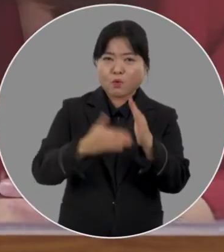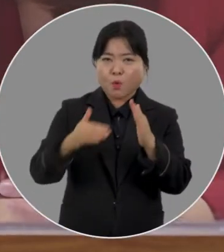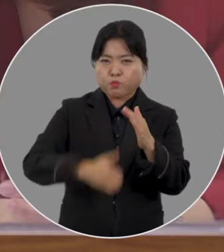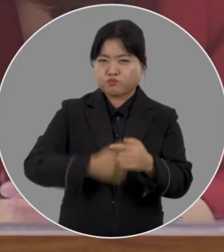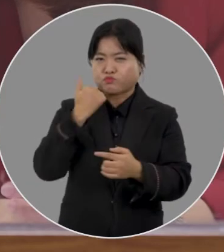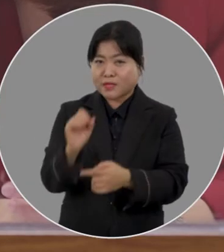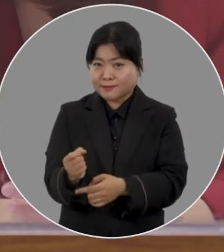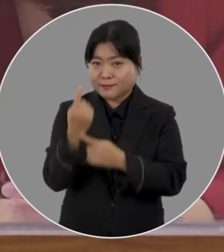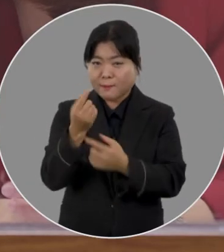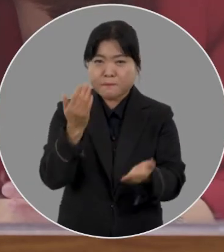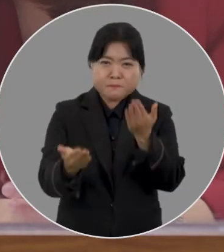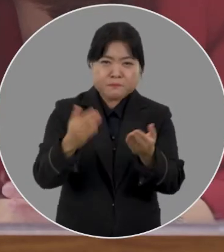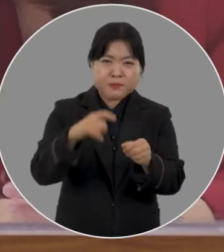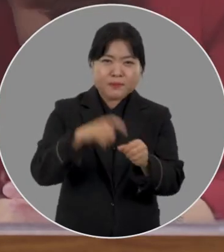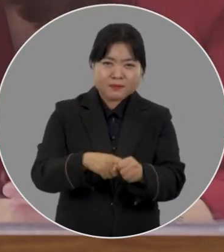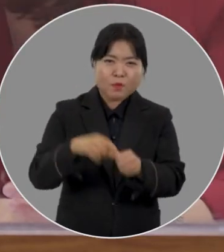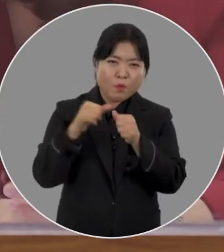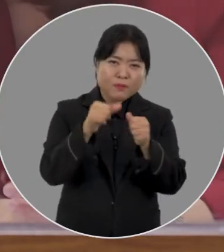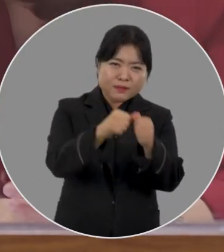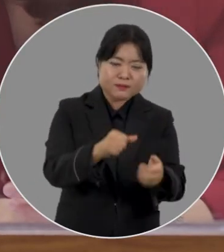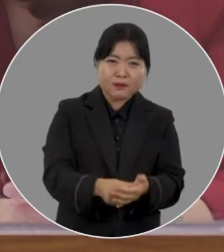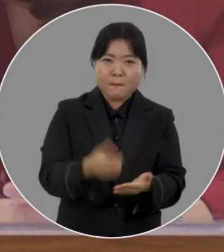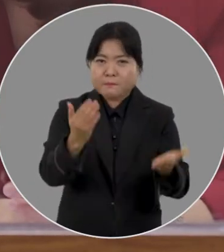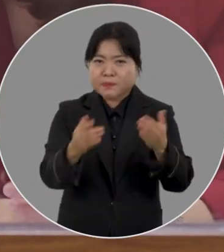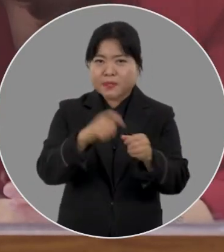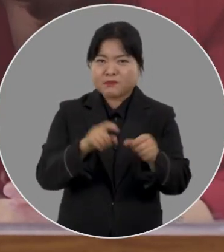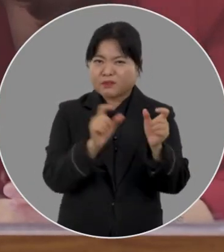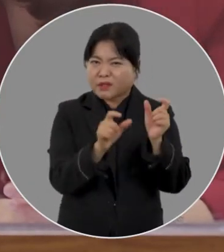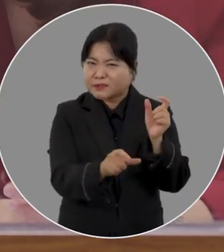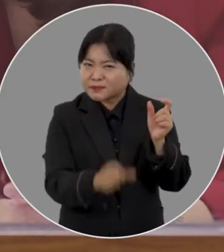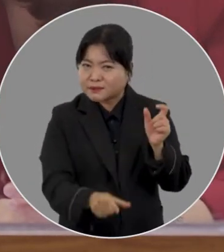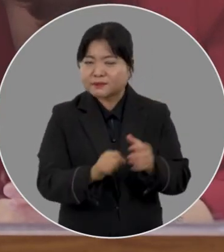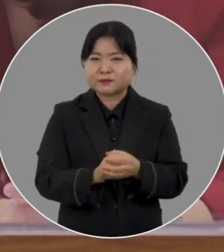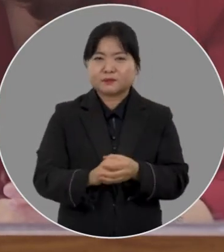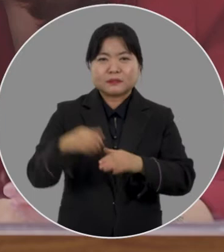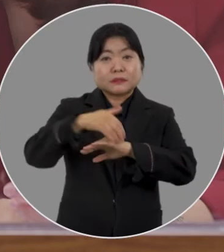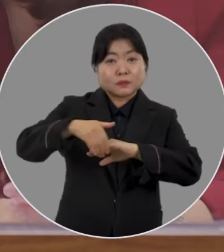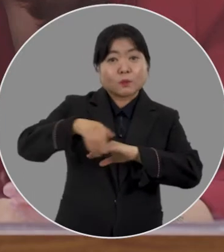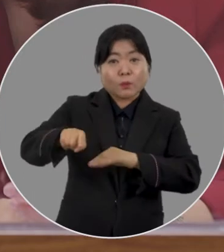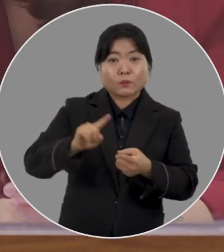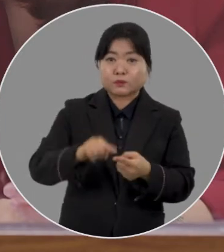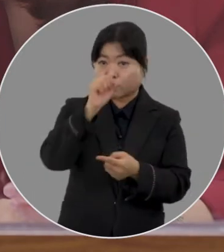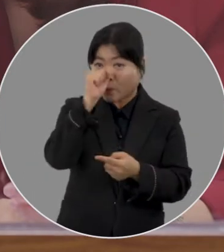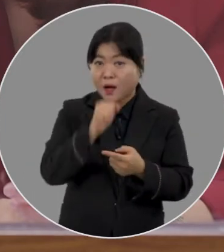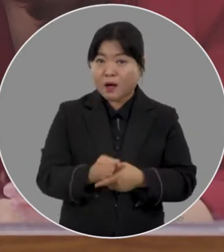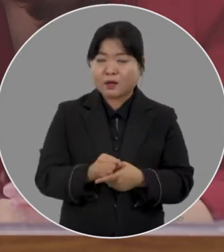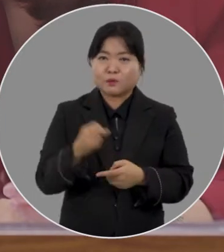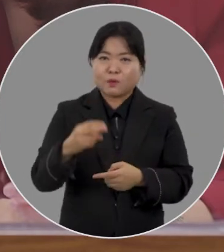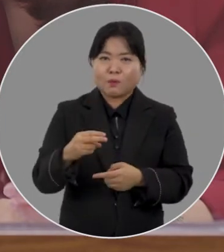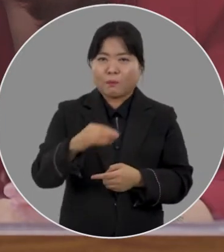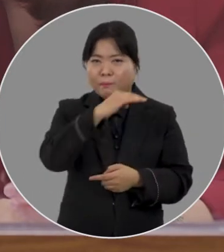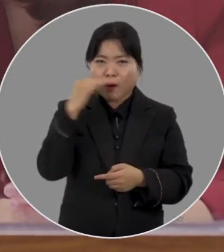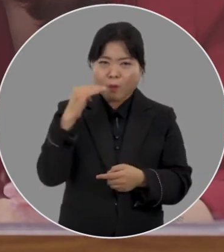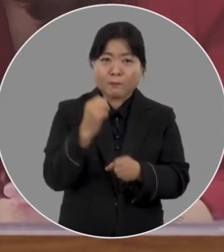공분에서 시작된 비판적인 코멘트나 또는 비판적인 댓글 의도도 굉장히 좋고 뭔가